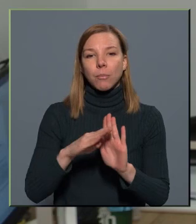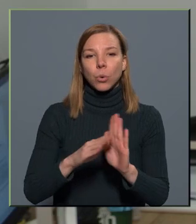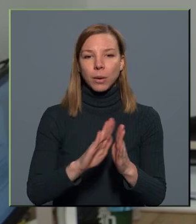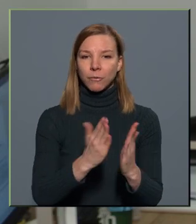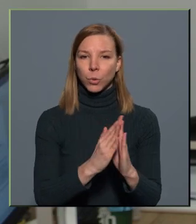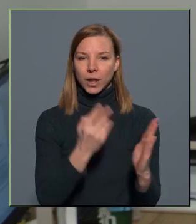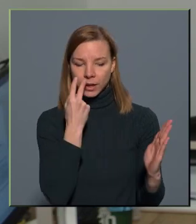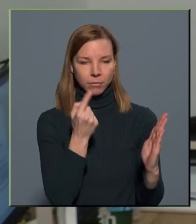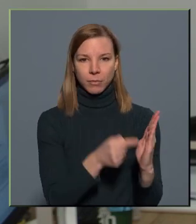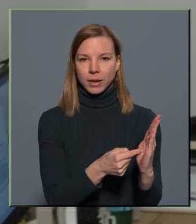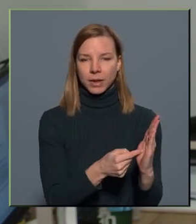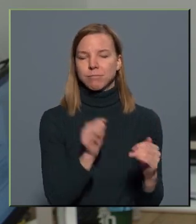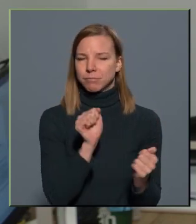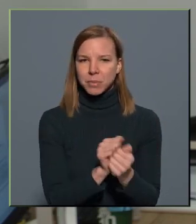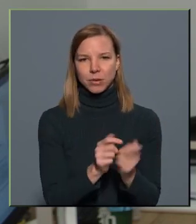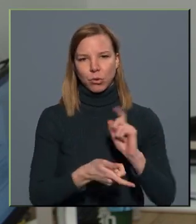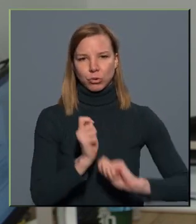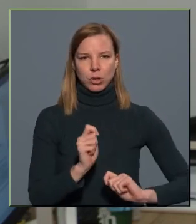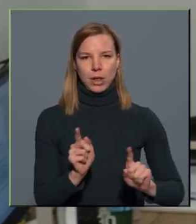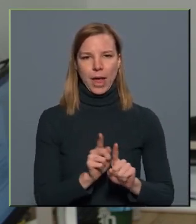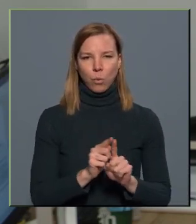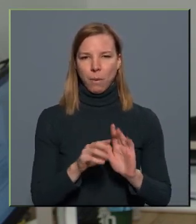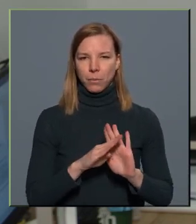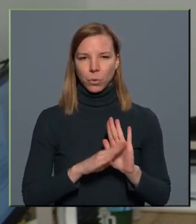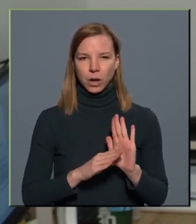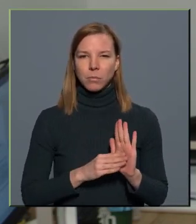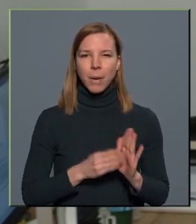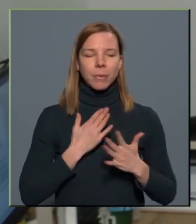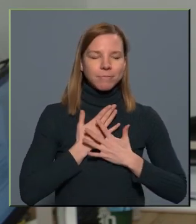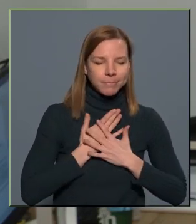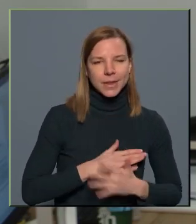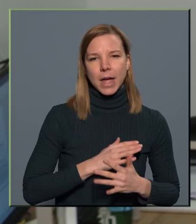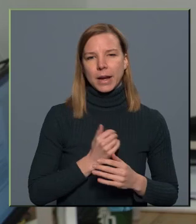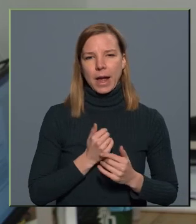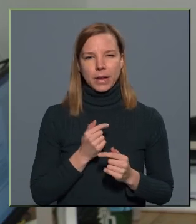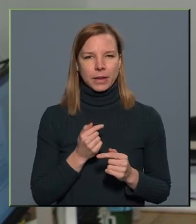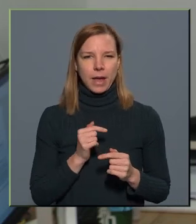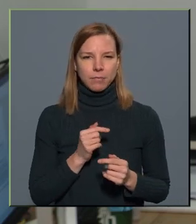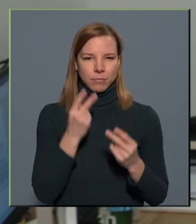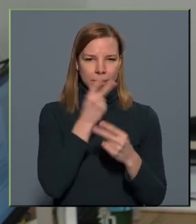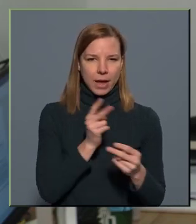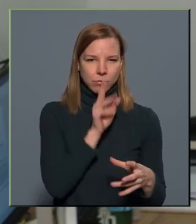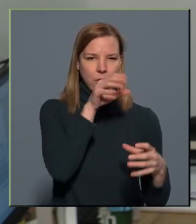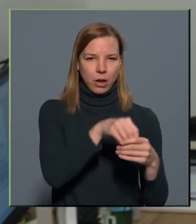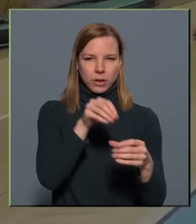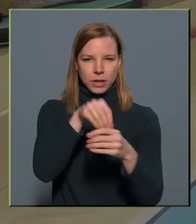talál magának olyan programot, ami élhető, amit szeretne, amit a családdal vagy barátokkal szeretne meglátogatni